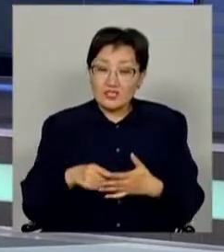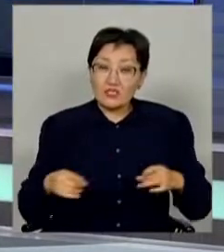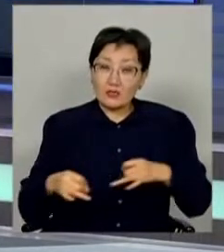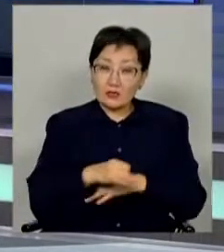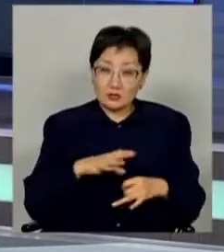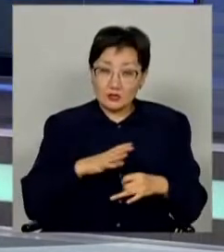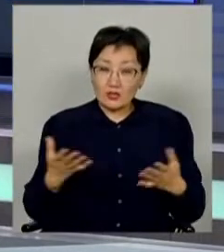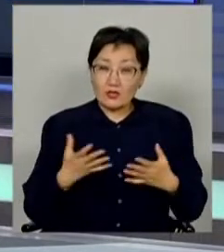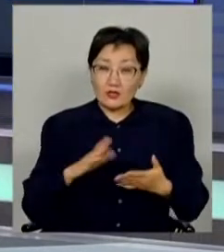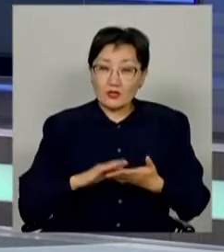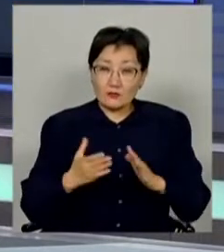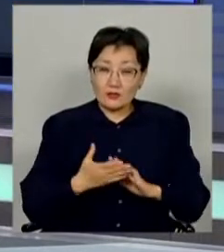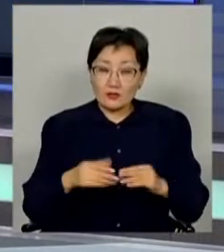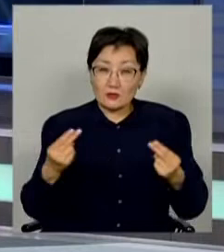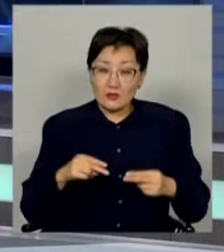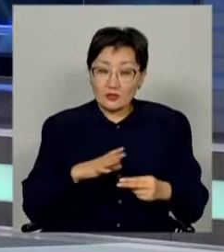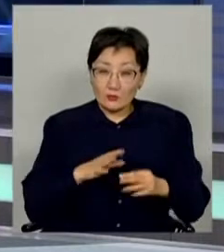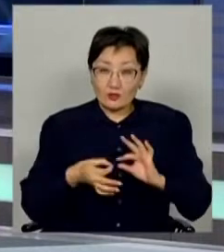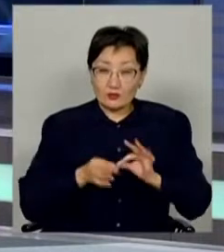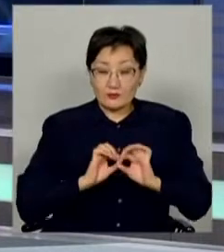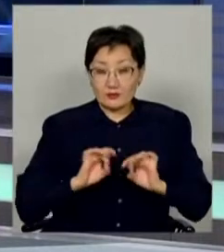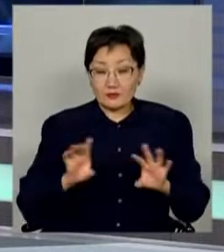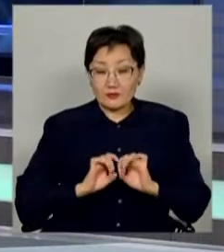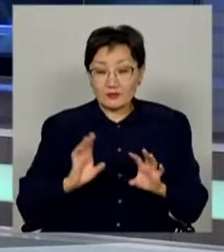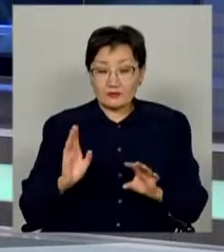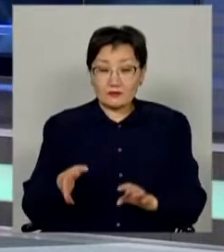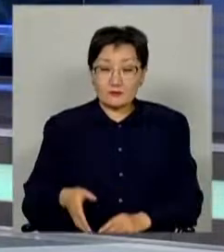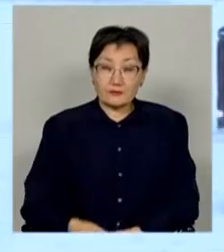талқылады? Нендей келісімге келді? Өмір Серікбекұлы тарқатсын.